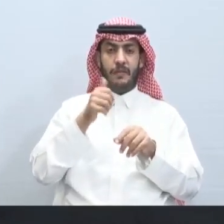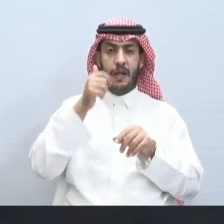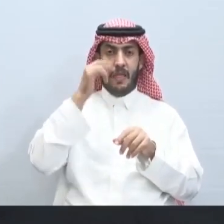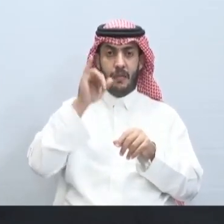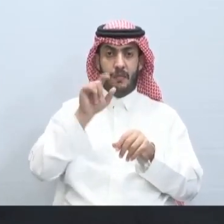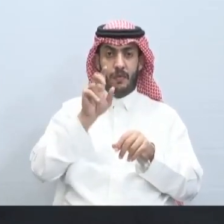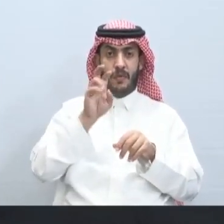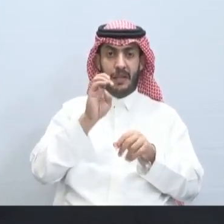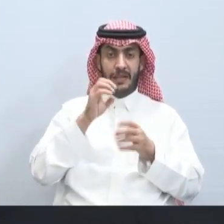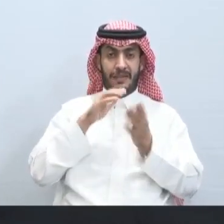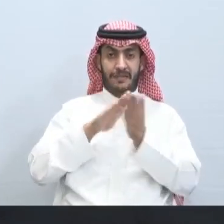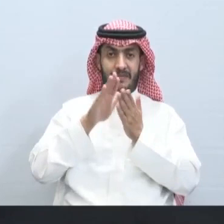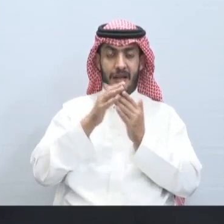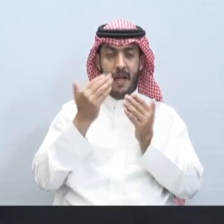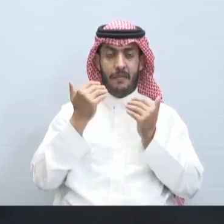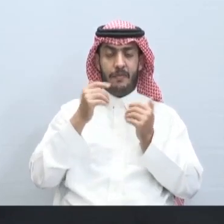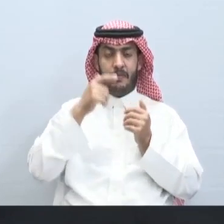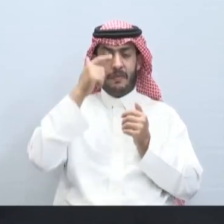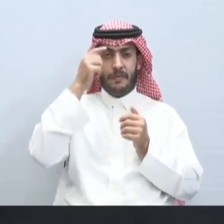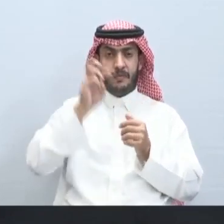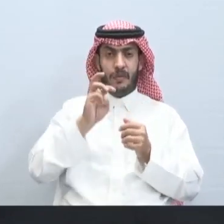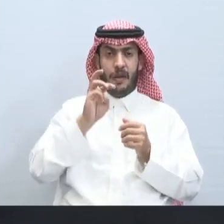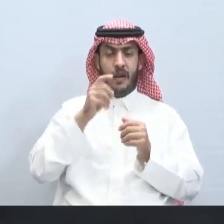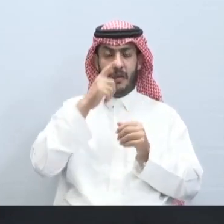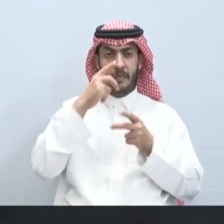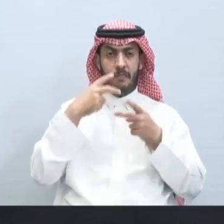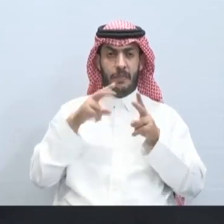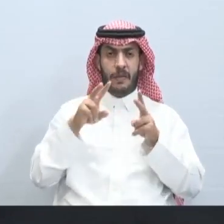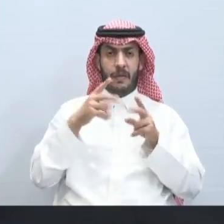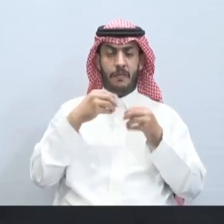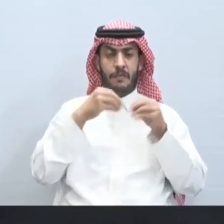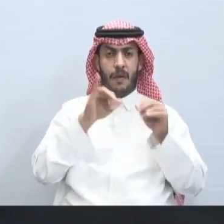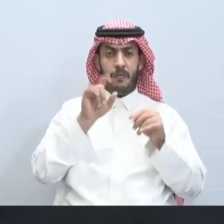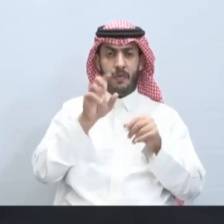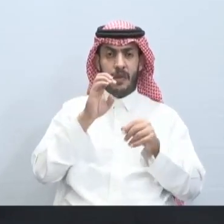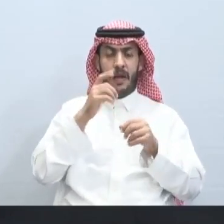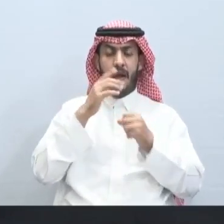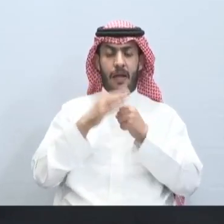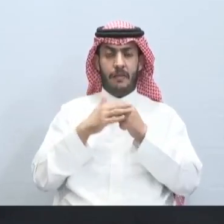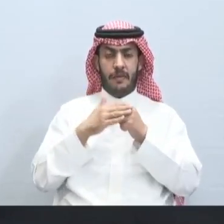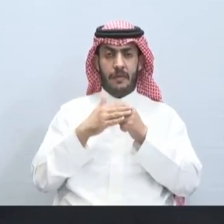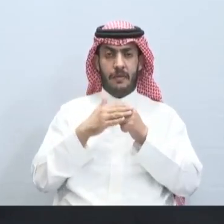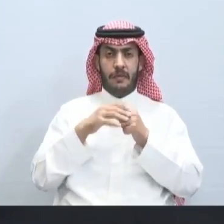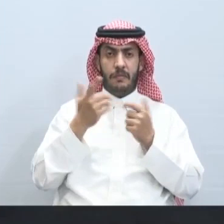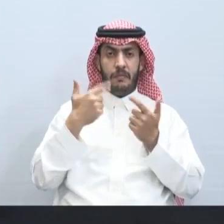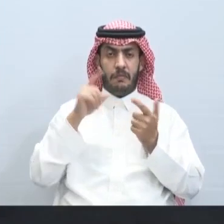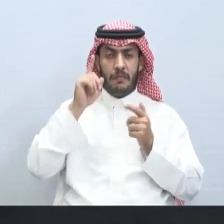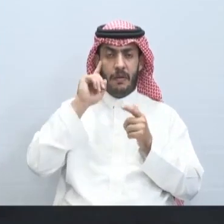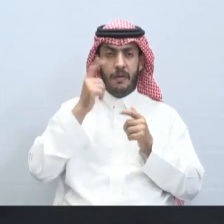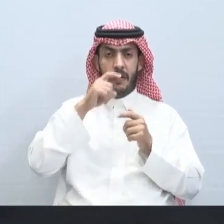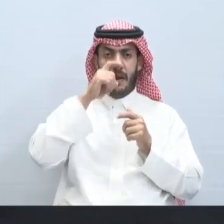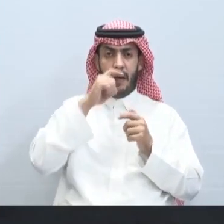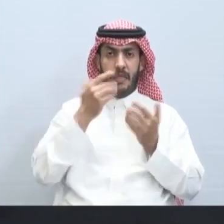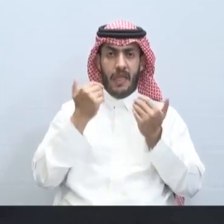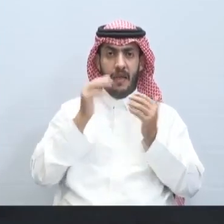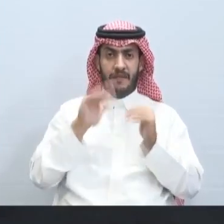المنتجات بمعنى لا يمكن للشركه ان تبدا ببيع المنتجات والخدمات وهي لا تعلم هل هنالك